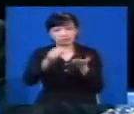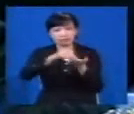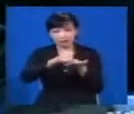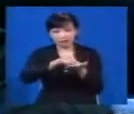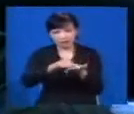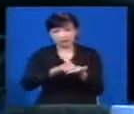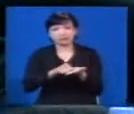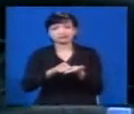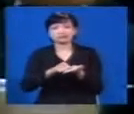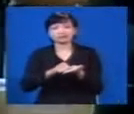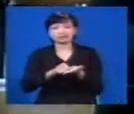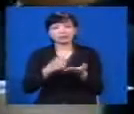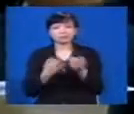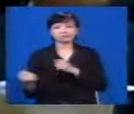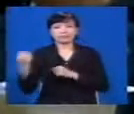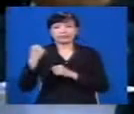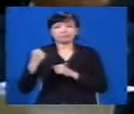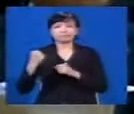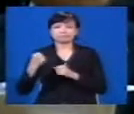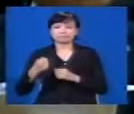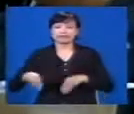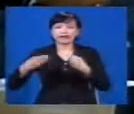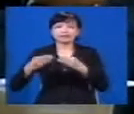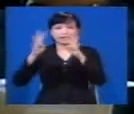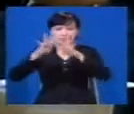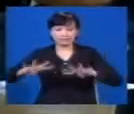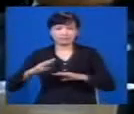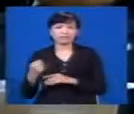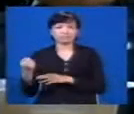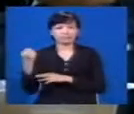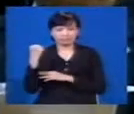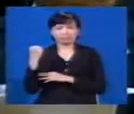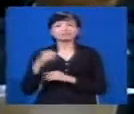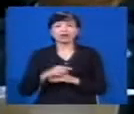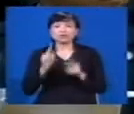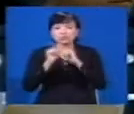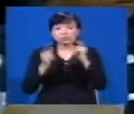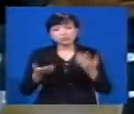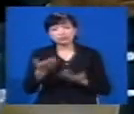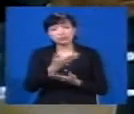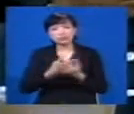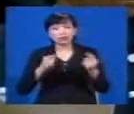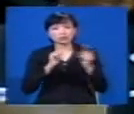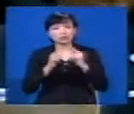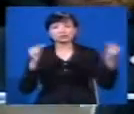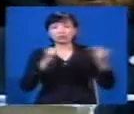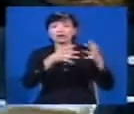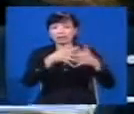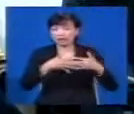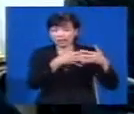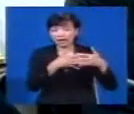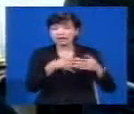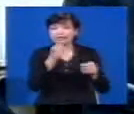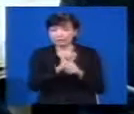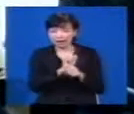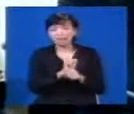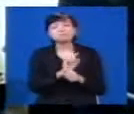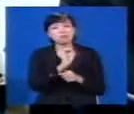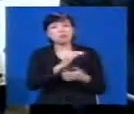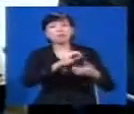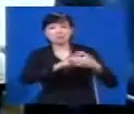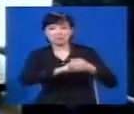เสริมสร้างบทบาทและความเข้มแข็งให้กับอาเซียนในการหารืออาเซียนกับสหรัฐได้เน้นการเสริมสร้างความร่วมมือด้านเศ